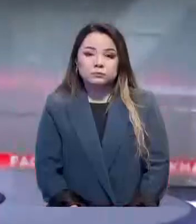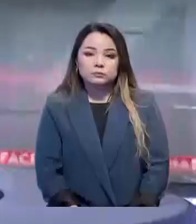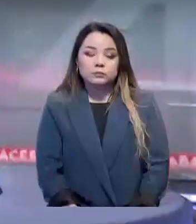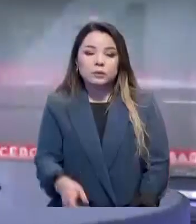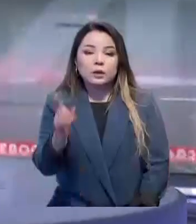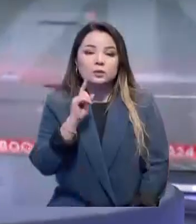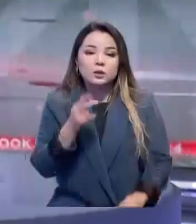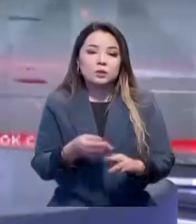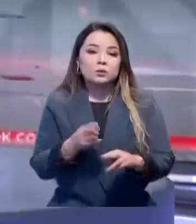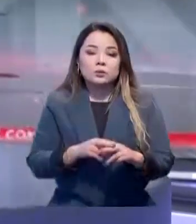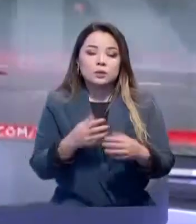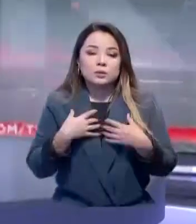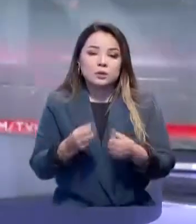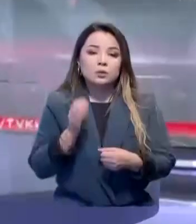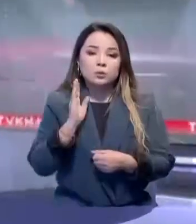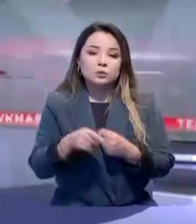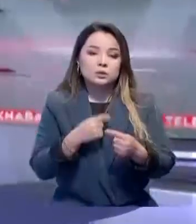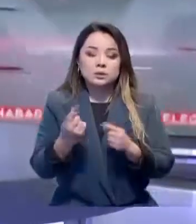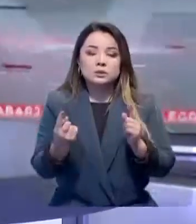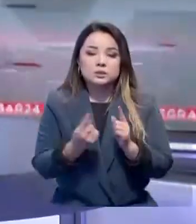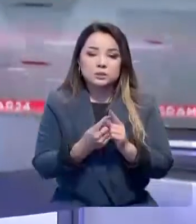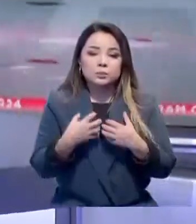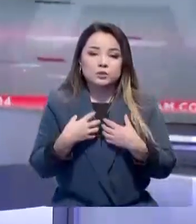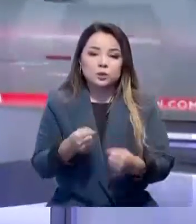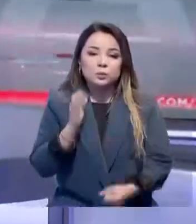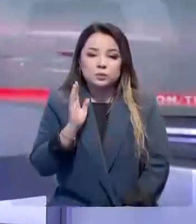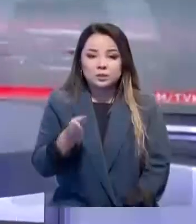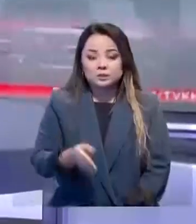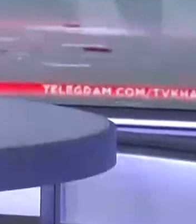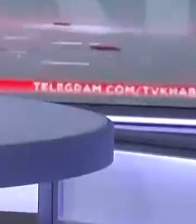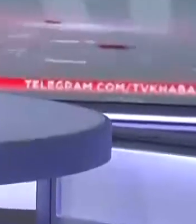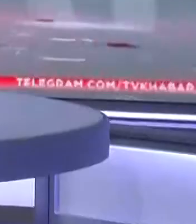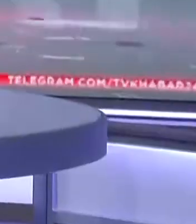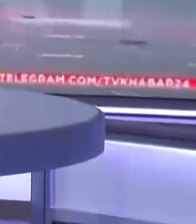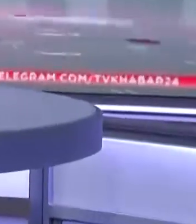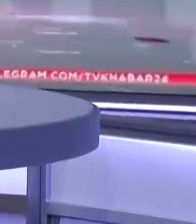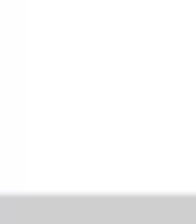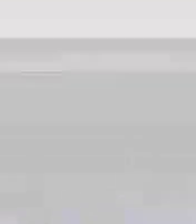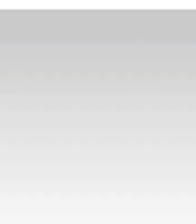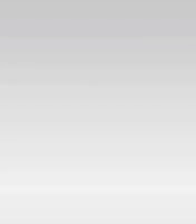Осы уақытқа дейін келіп түскен ақпараттар легі осылай болды. Лайымбек, жағымды жаңалықтардың жаршысы болайық.